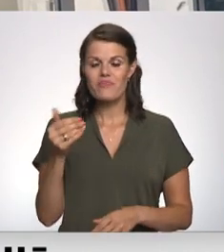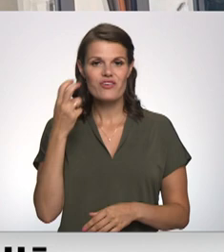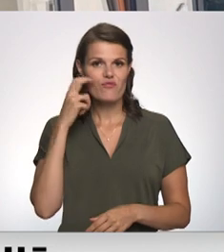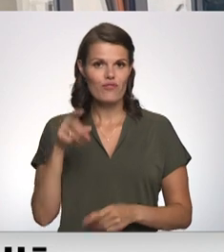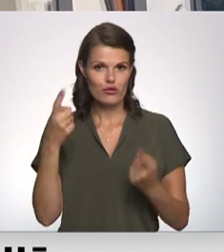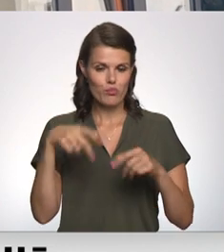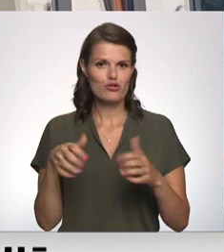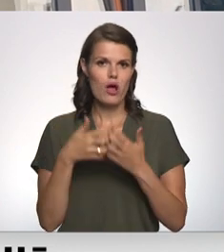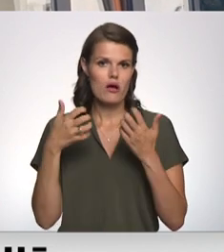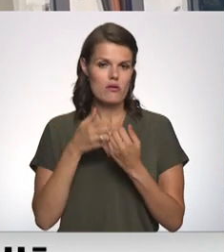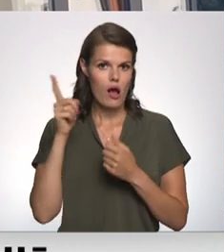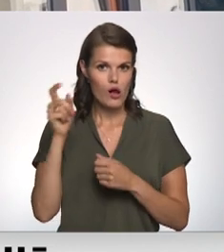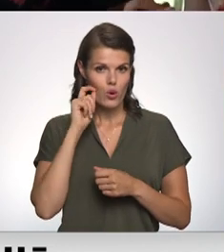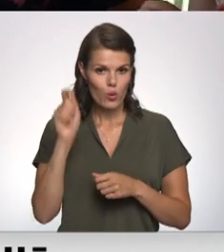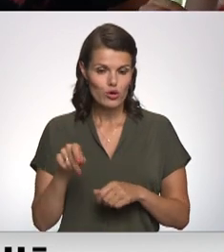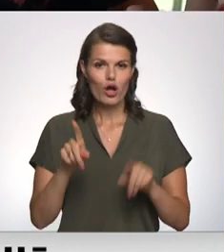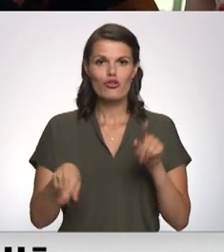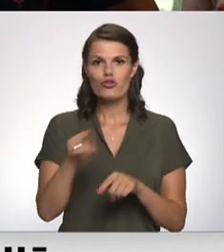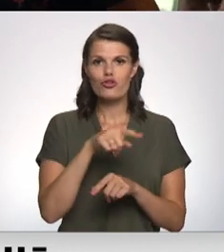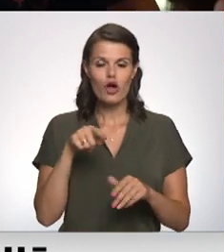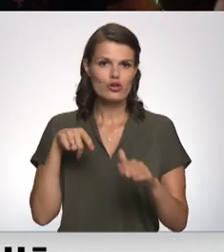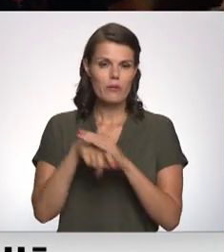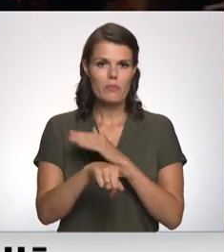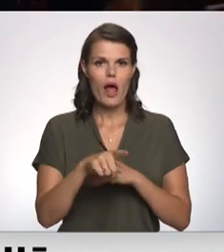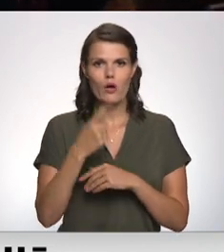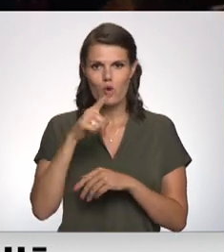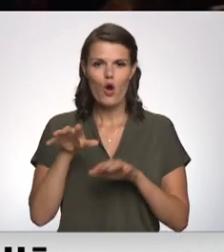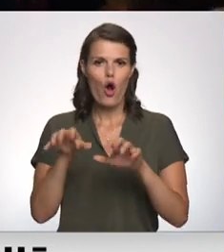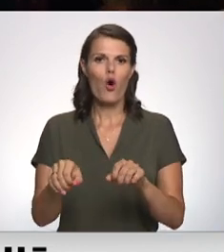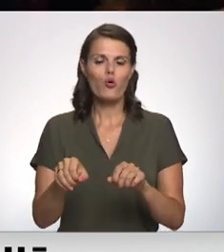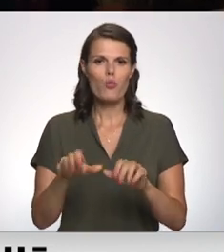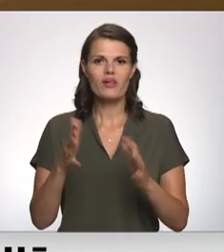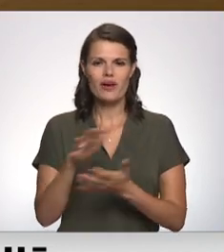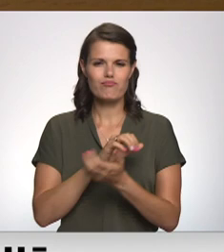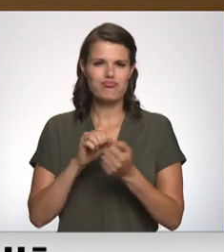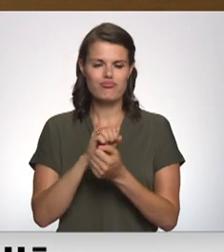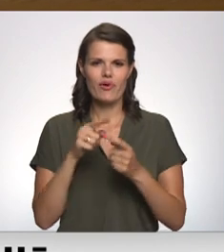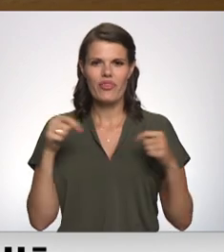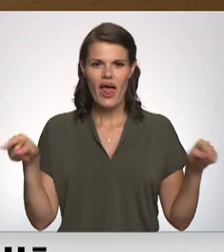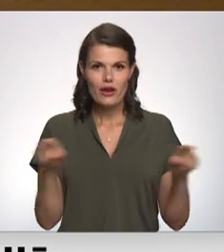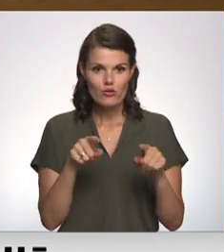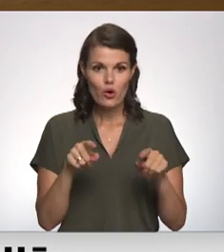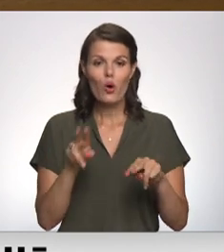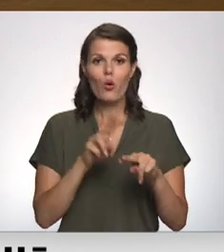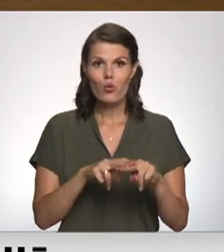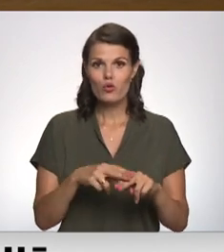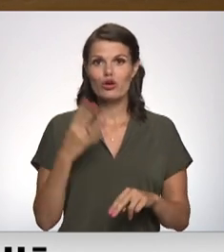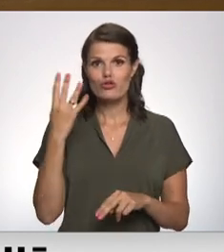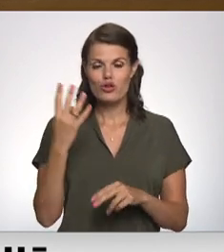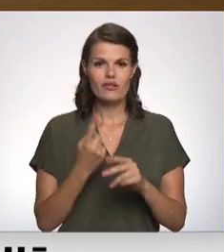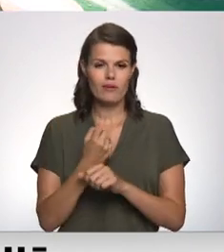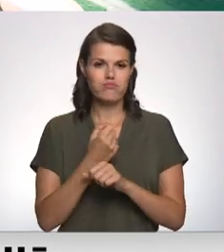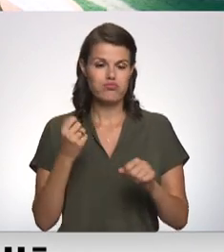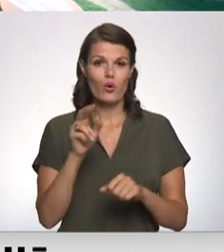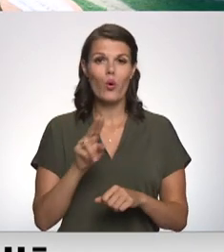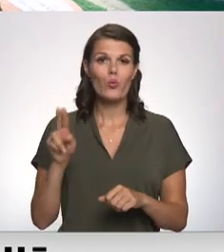karo aktīvajā zonā, daļa uz Čortkivu atbēguši no okupētajām vai izpostītajām teritorijām un 4 raķetes, kas